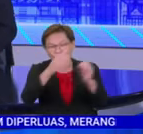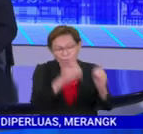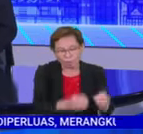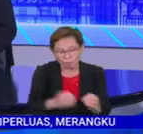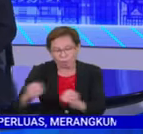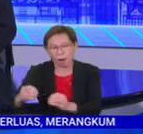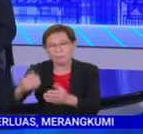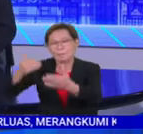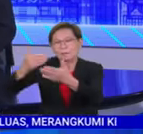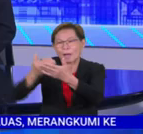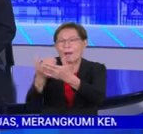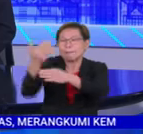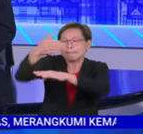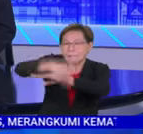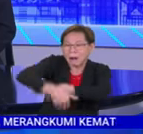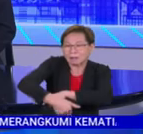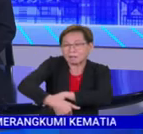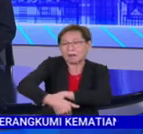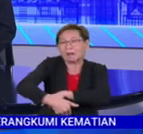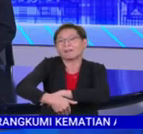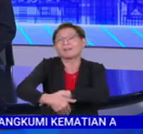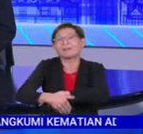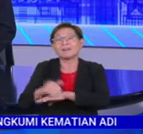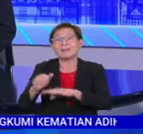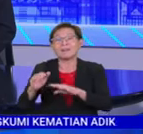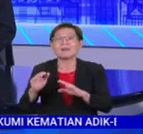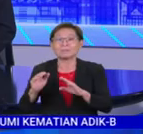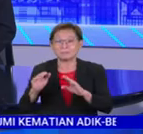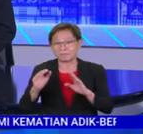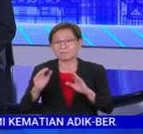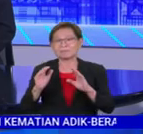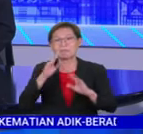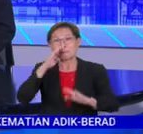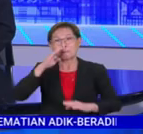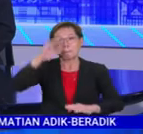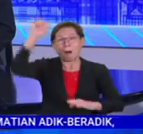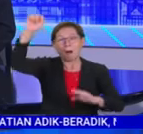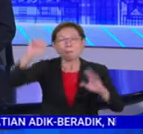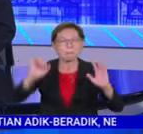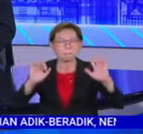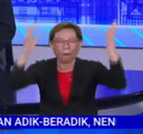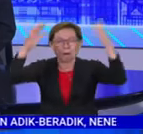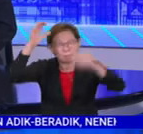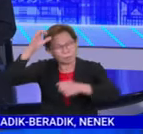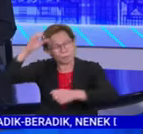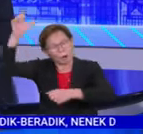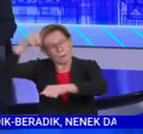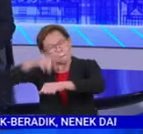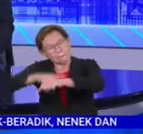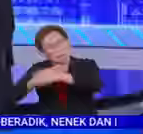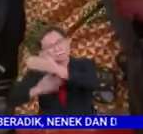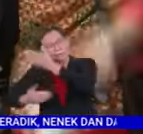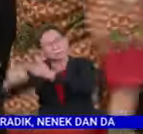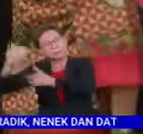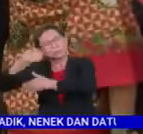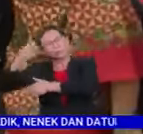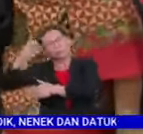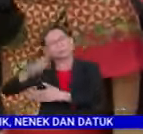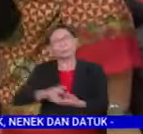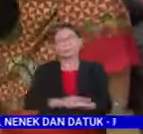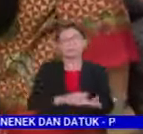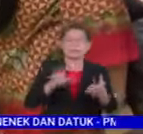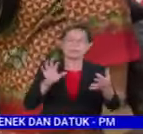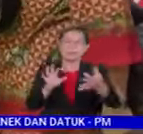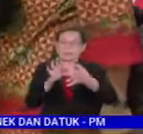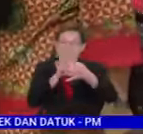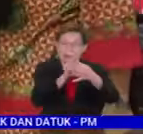penganjuran menjelang ambang sambutan Hari Kebangsaan berkonsepkan terkenang semasa dulu. Konsep ini menyaksikan